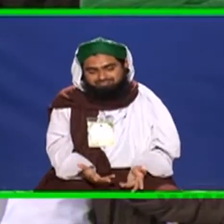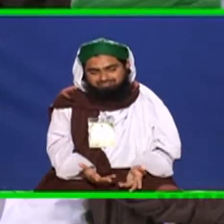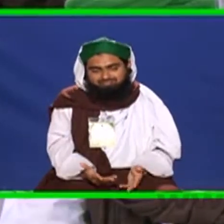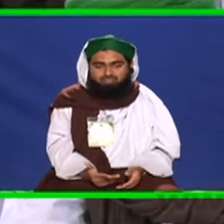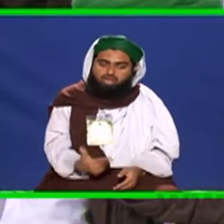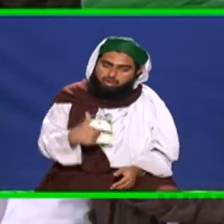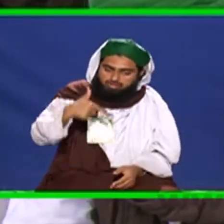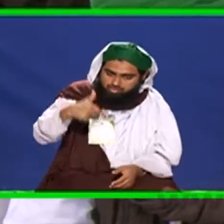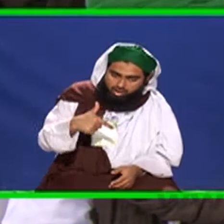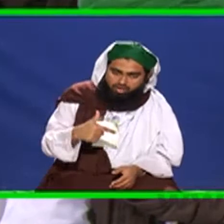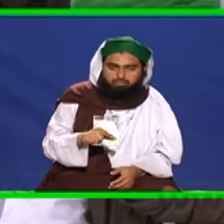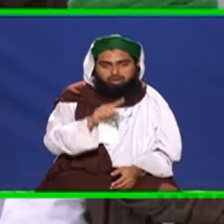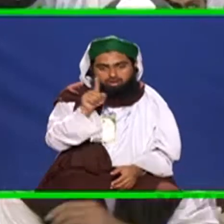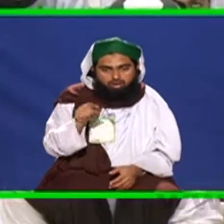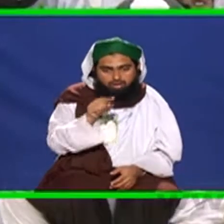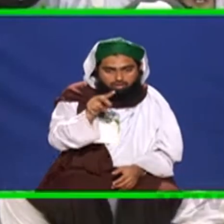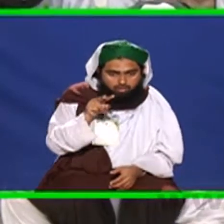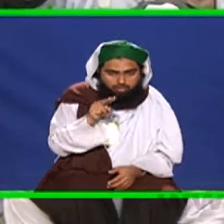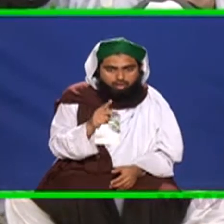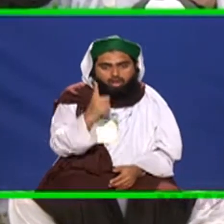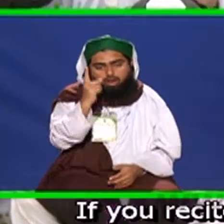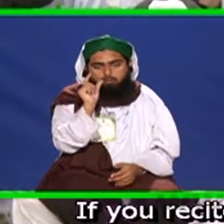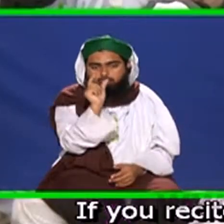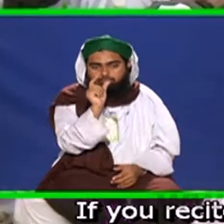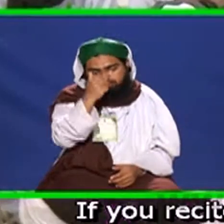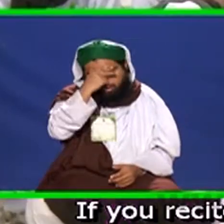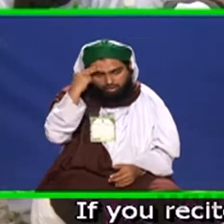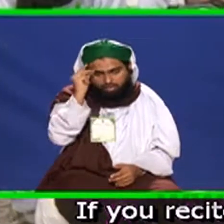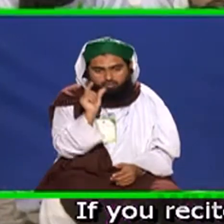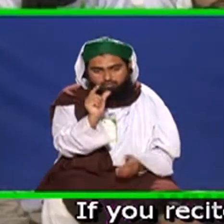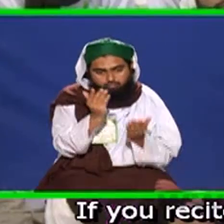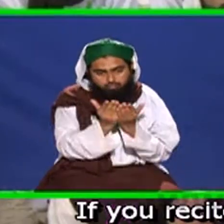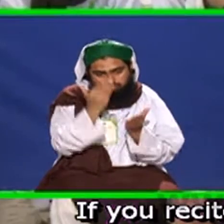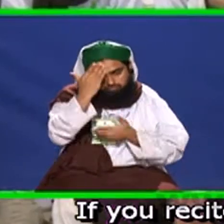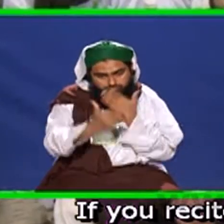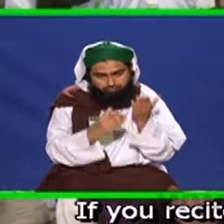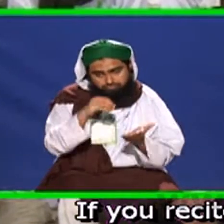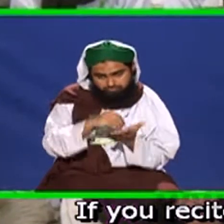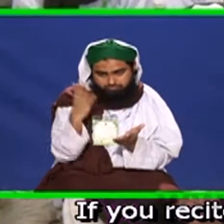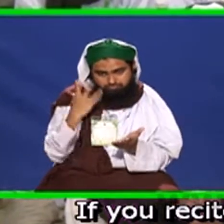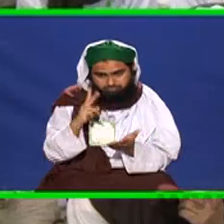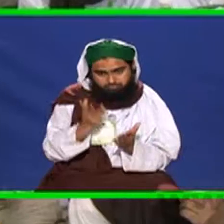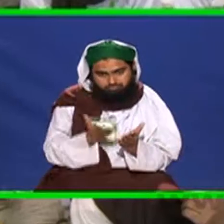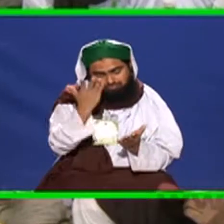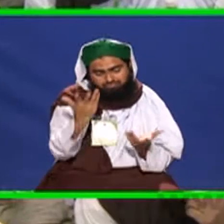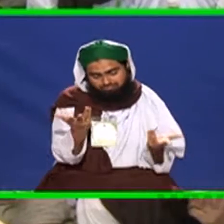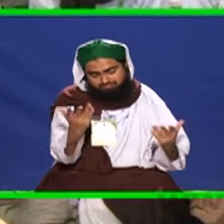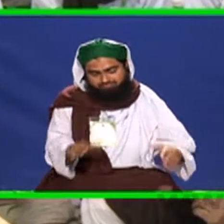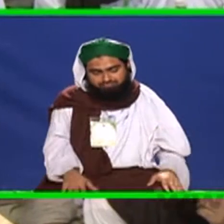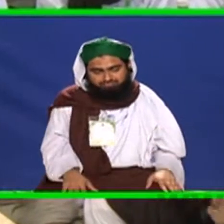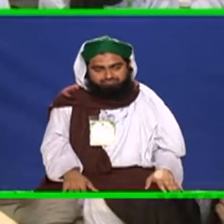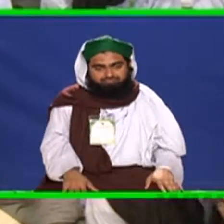वो पढ़ोगे तो ये फजीलत आपको मिलेगी। 11 बार पढ़ोगे तो हो सकता है फजीलत और बढ़ जाए। बहरहाल ये